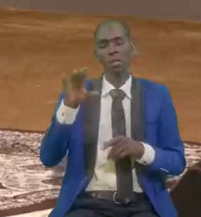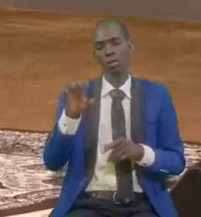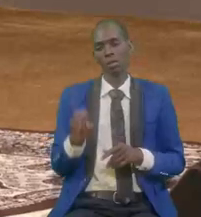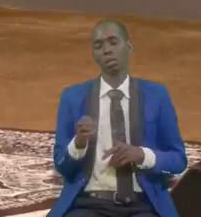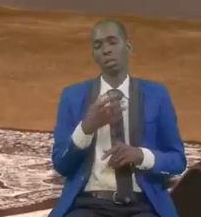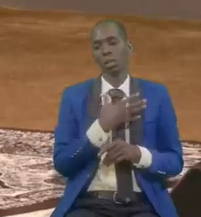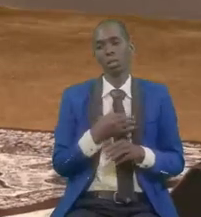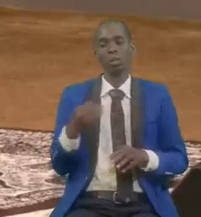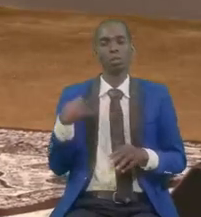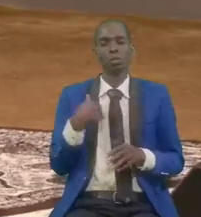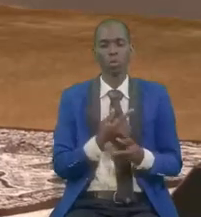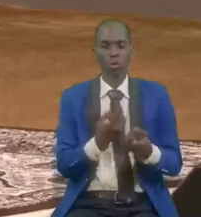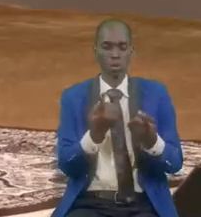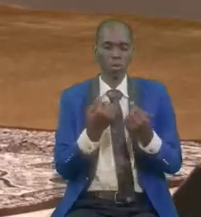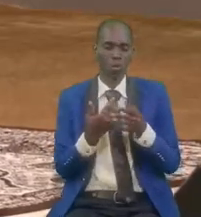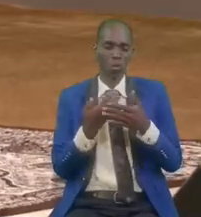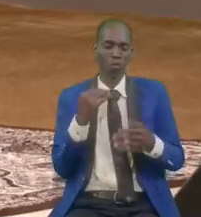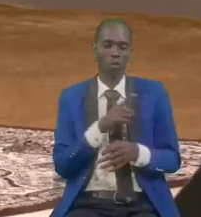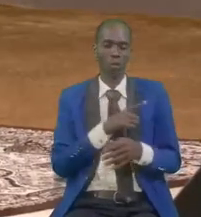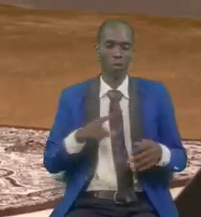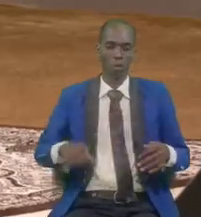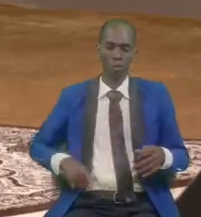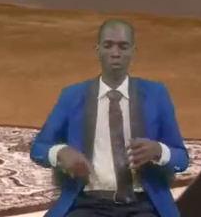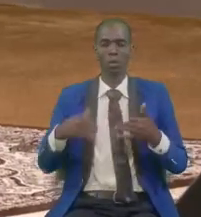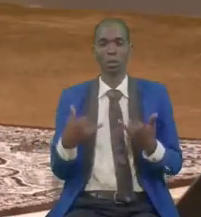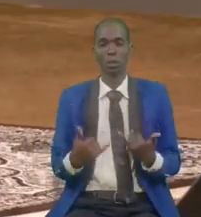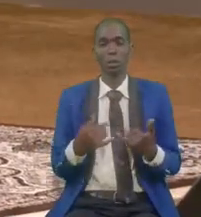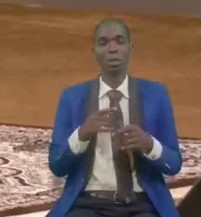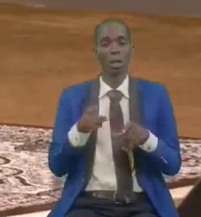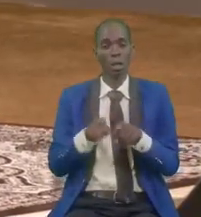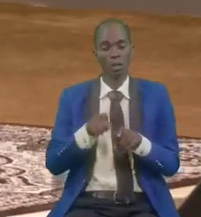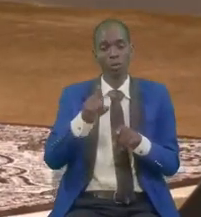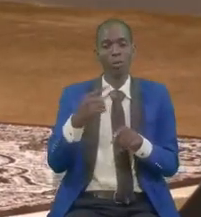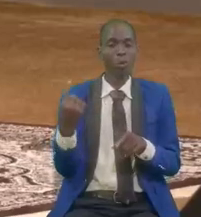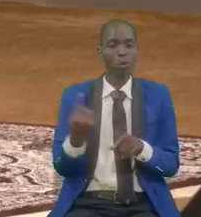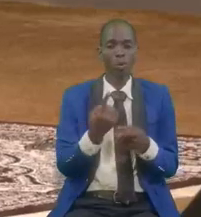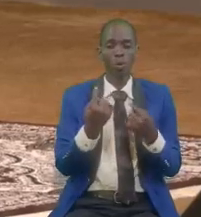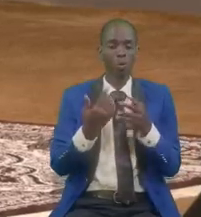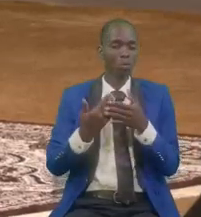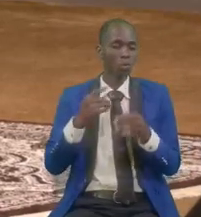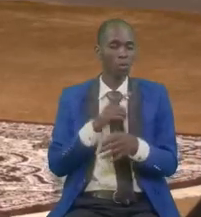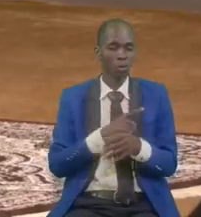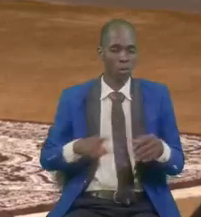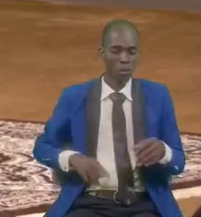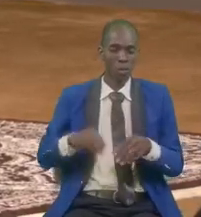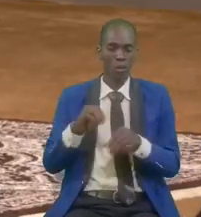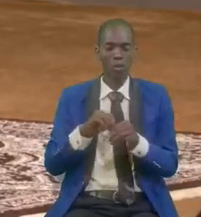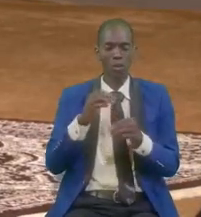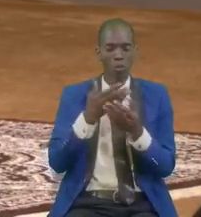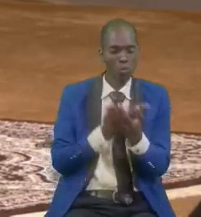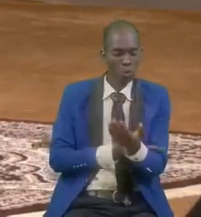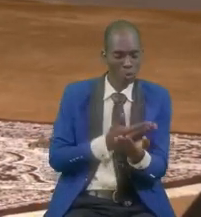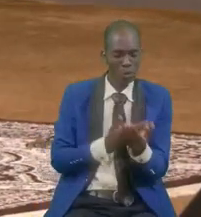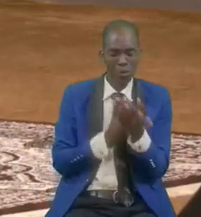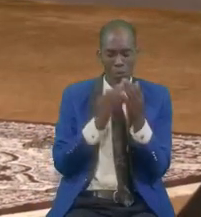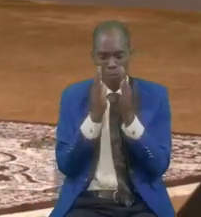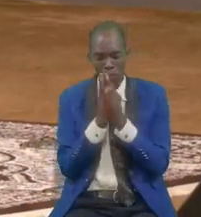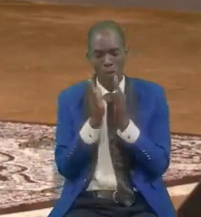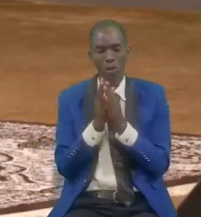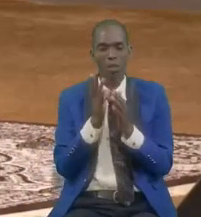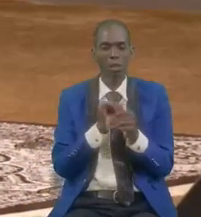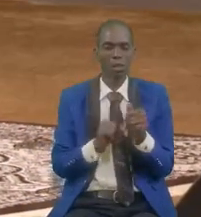tout moment, dans votre dévotion personnelle, dévotion familiale, si vous êtes devant